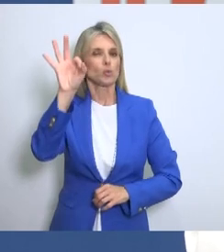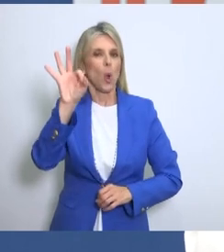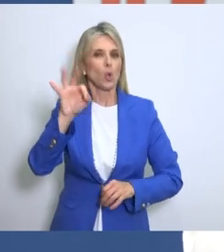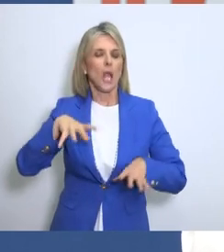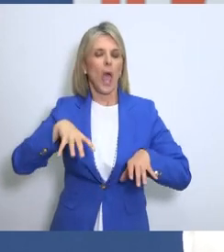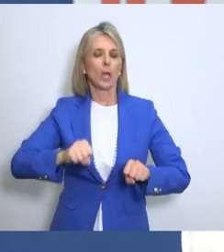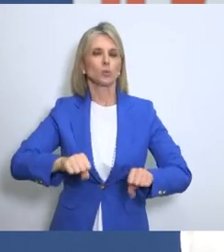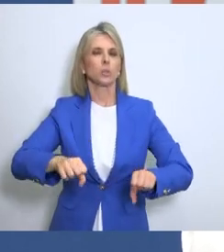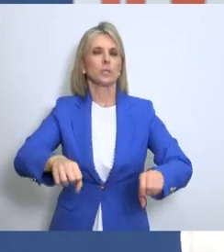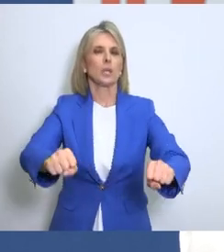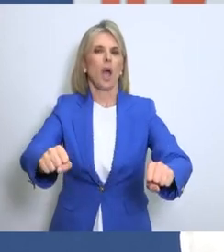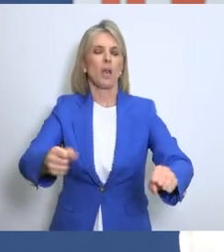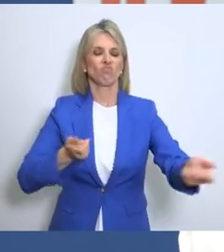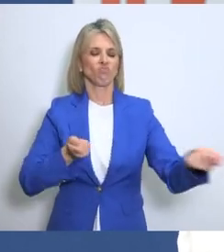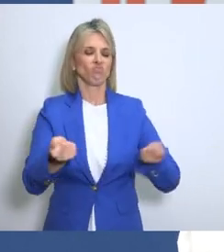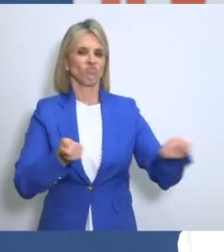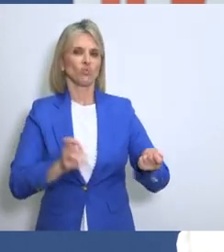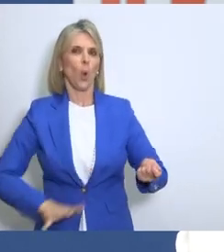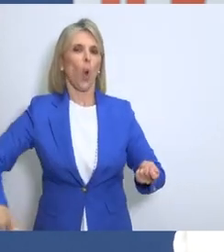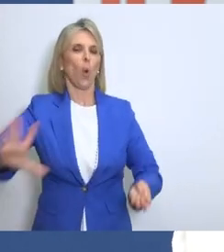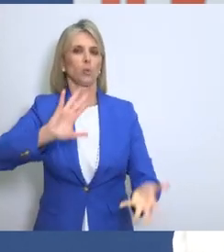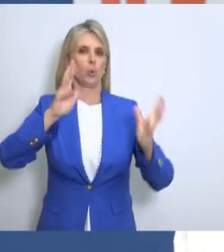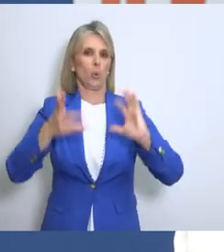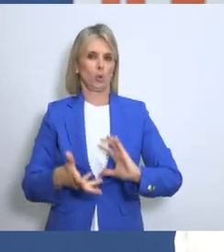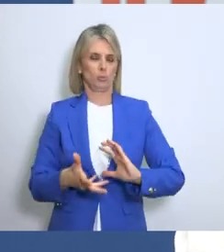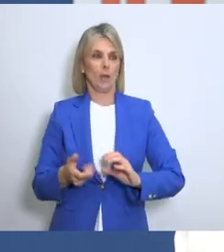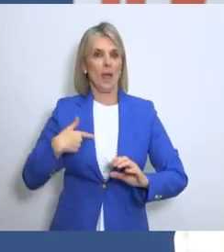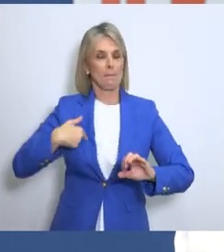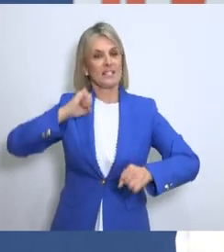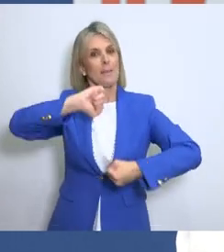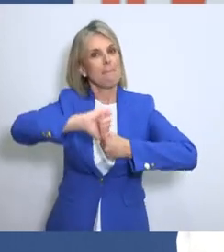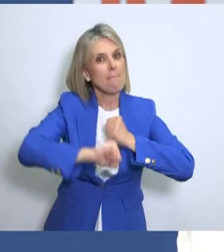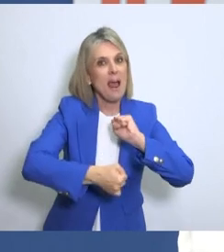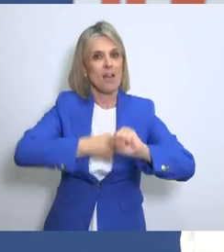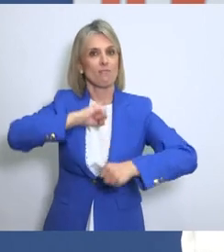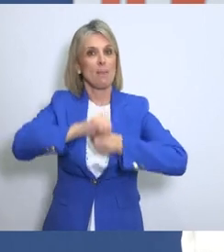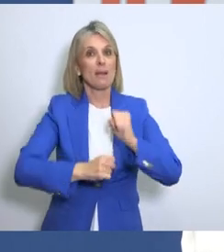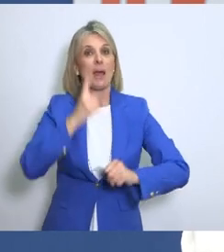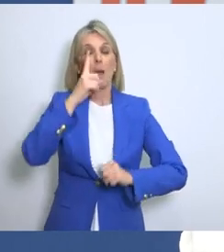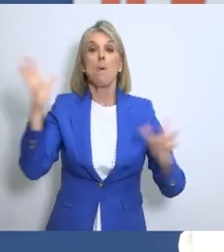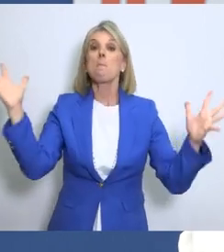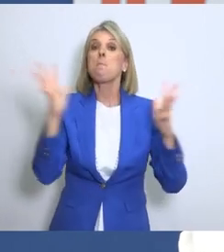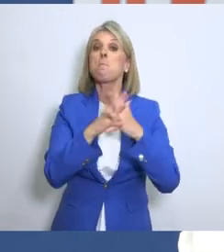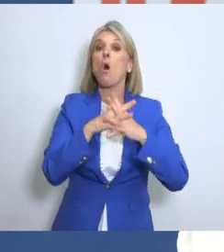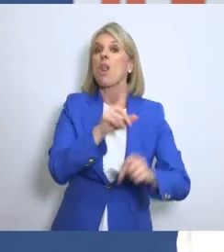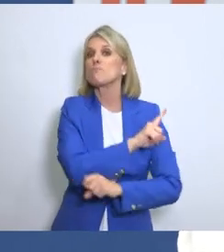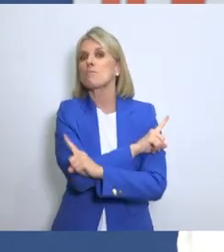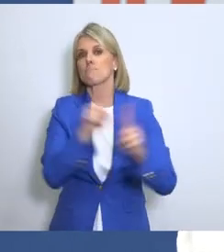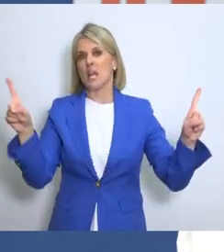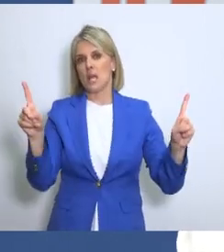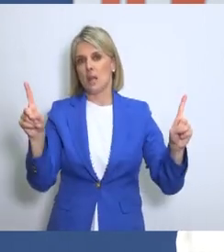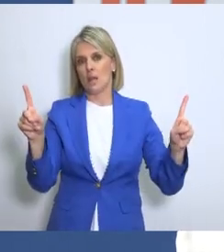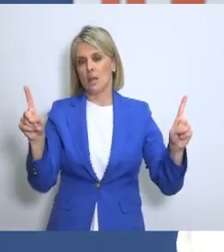Ενάντια σε αυτή την τρομερή απειλή του πολέμου, η ΟΚΔΕ παλεύει για ένα μαζικό αντιπολεμικό κίνημα, που δεν θα γίνεται